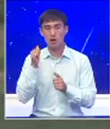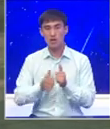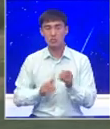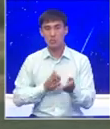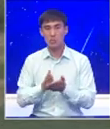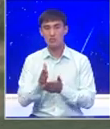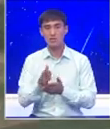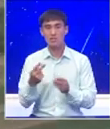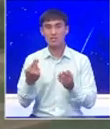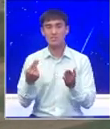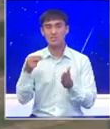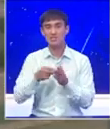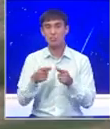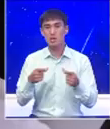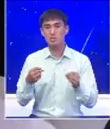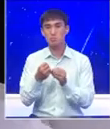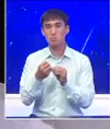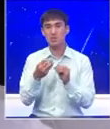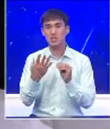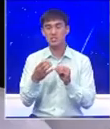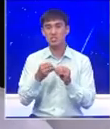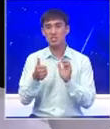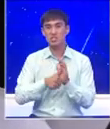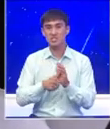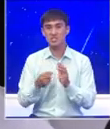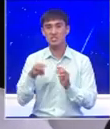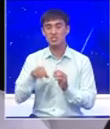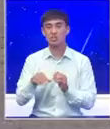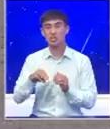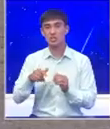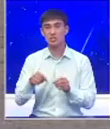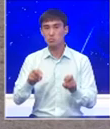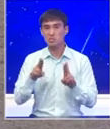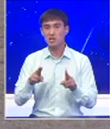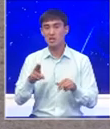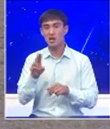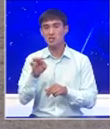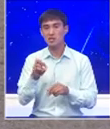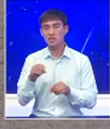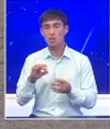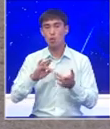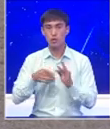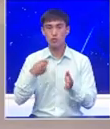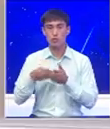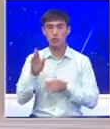направлению. Стоимость билетов 15-16 тысяч тенге. А приобрести их можно как в специальных кассах, так и